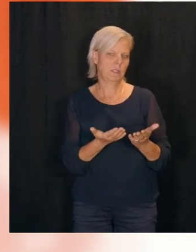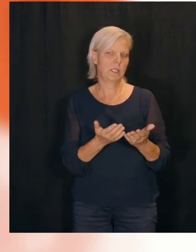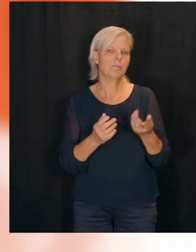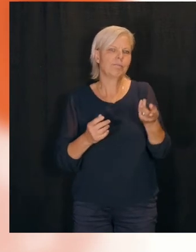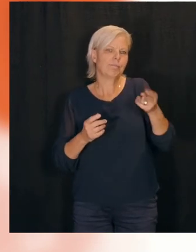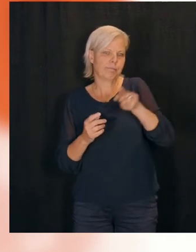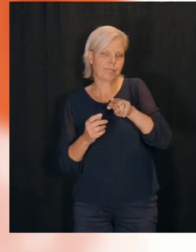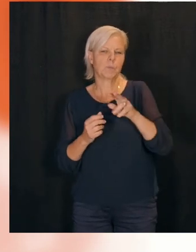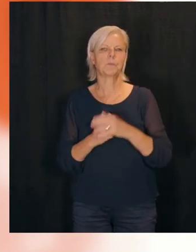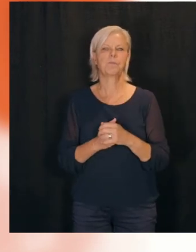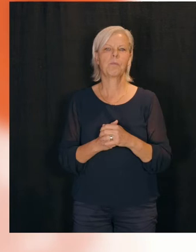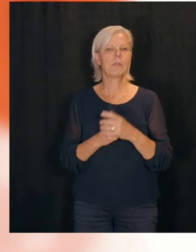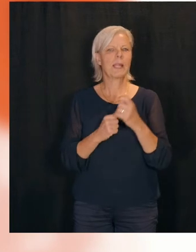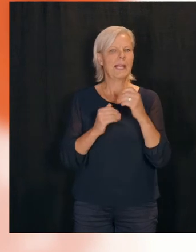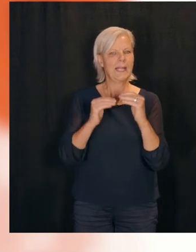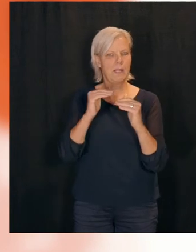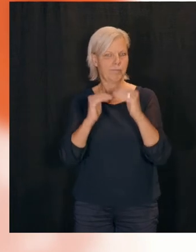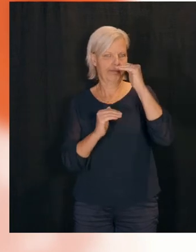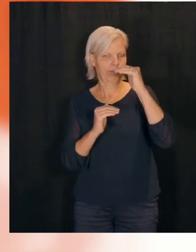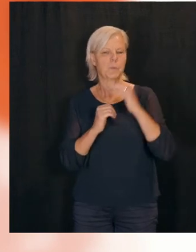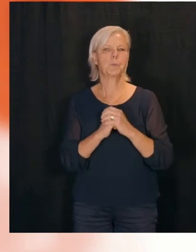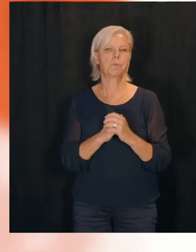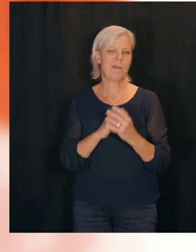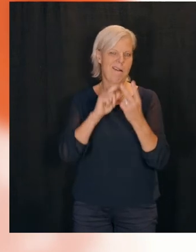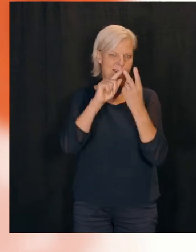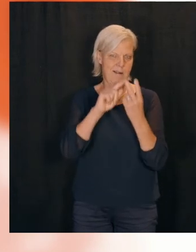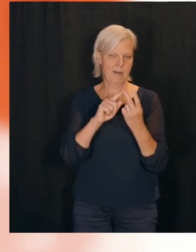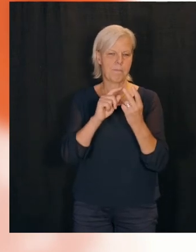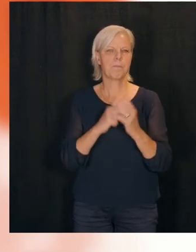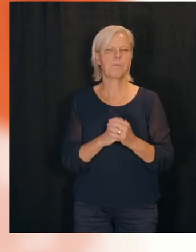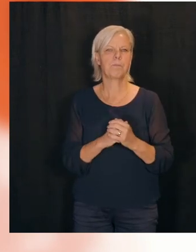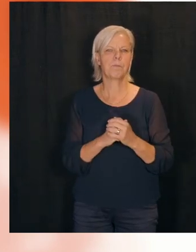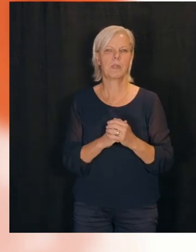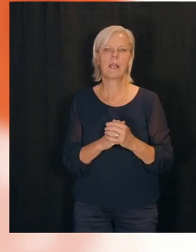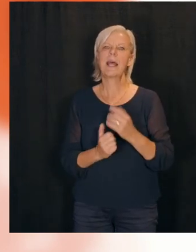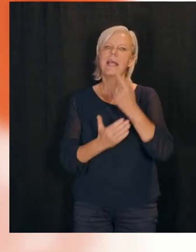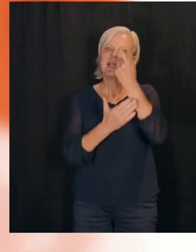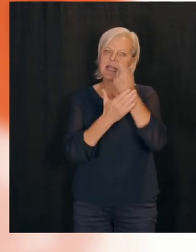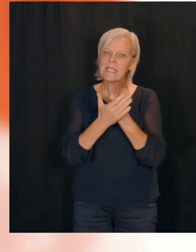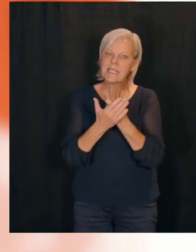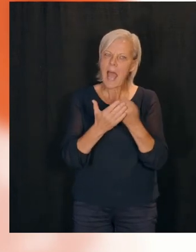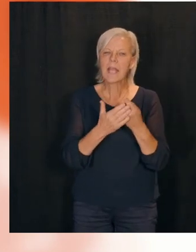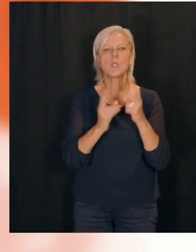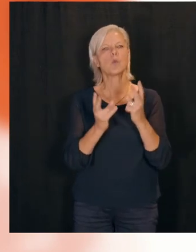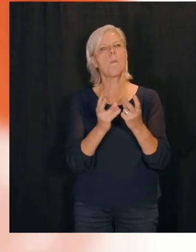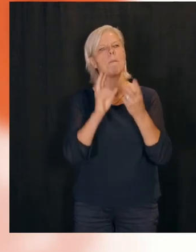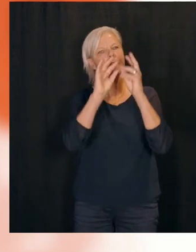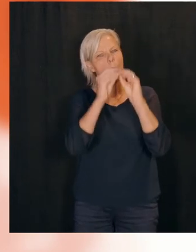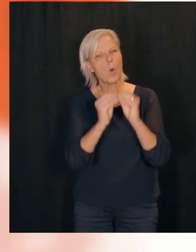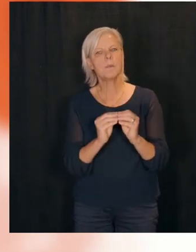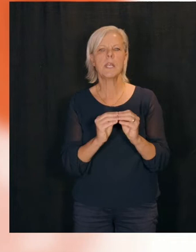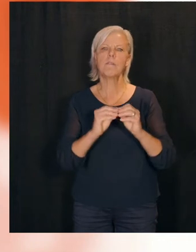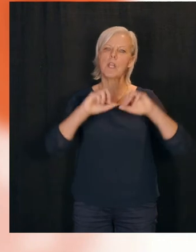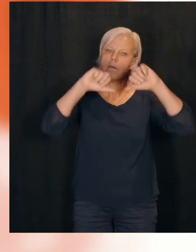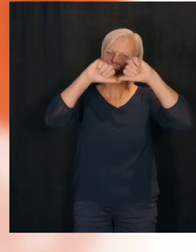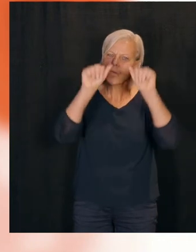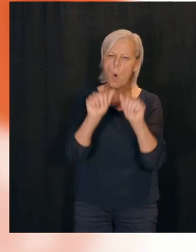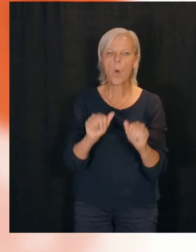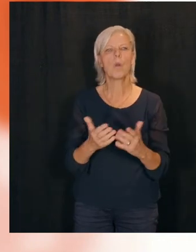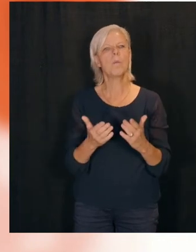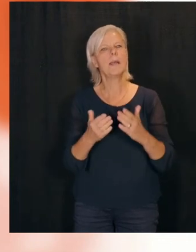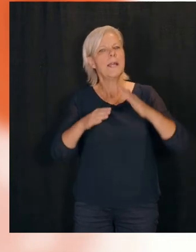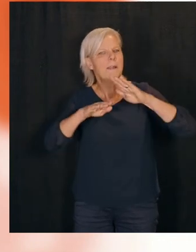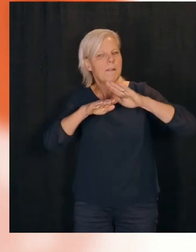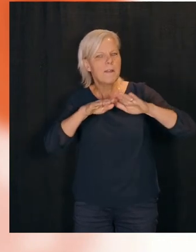Nästa steg, lite högre då, den stapeln. Design som formgivning. Att design används som finish,